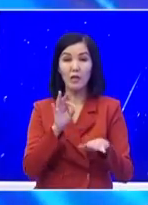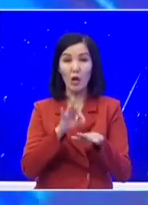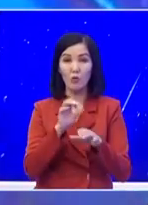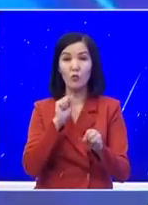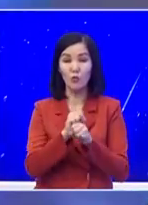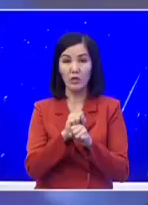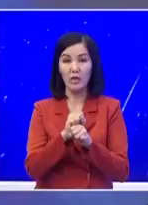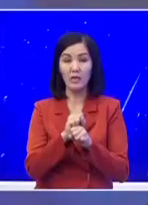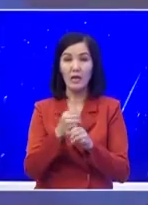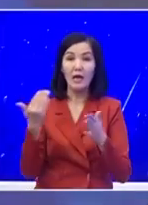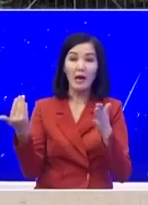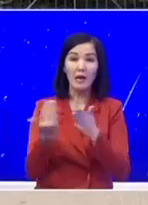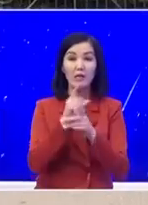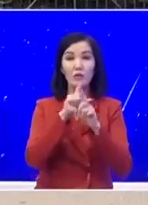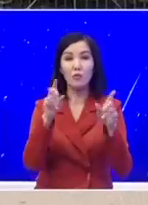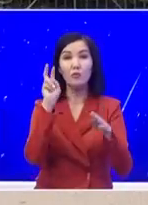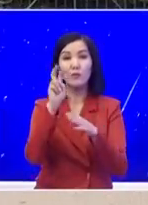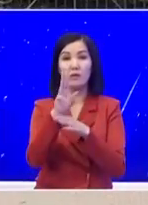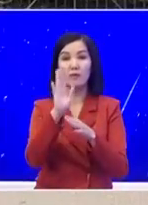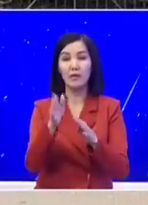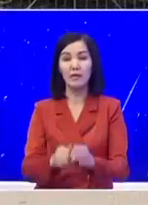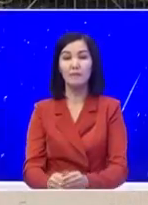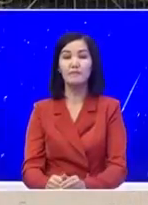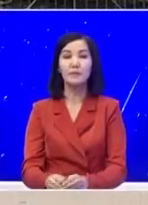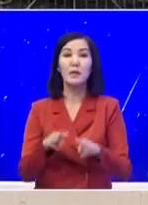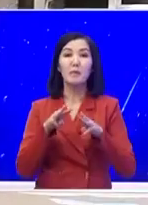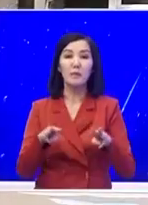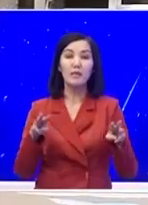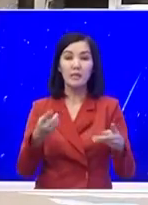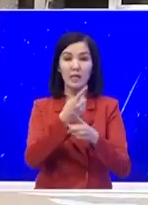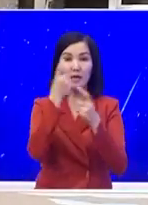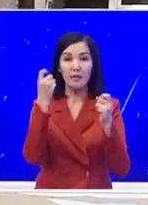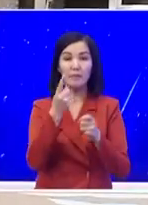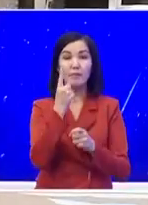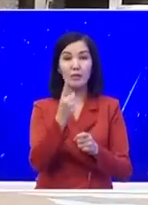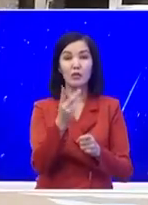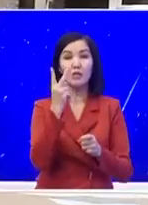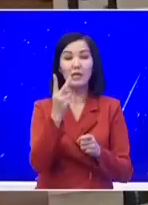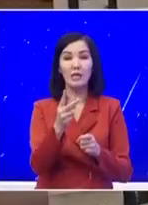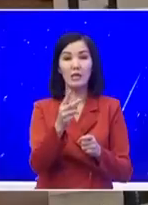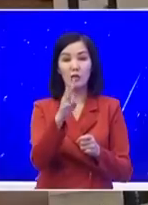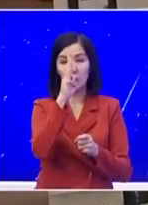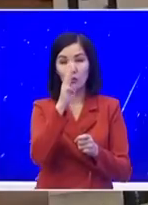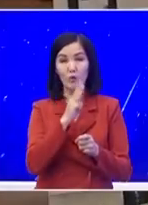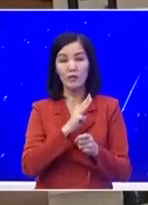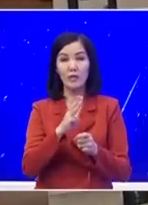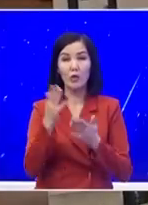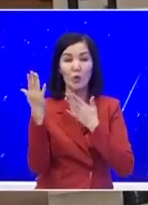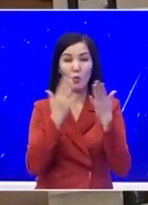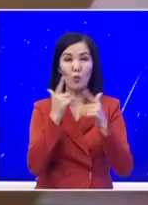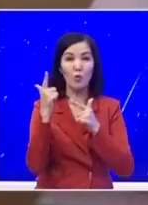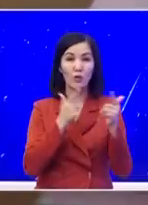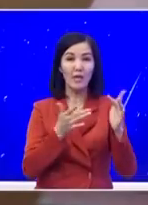кейін олар сол корпусқа қайтып барады. Министрліктің мәліметінше, бірінші, екінші 90-дағы оқу материалдары дайын интернет